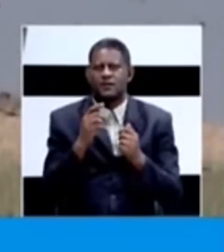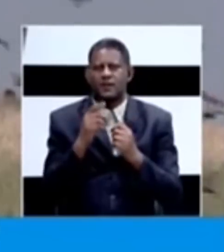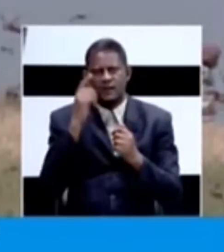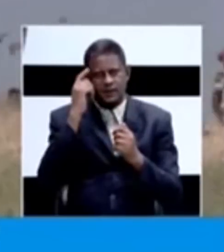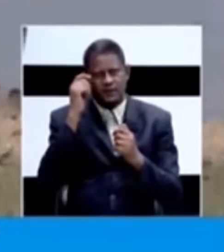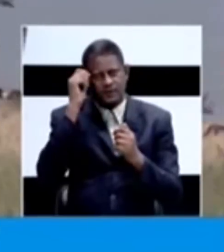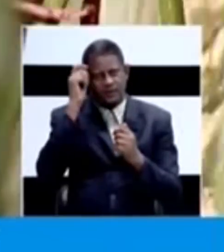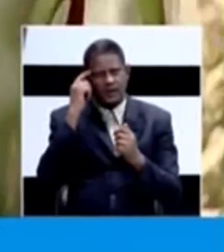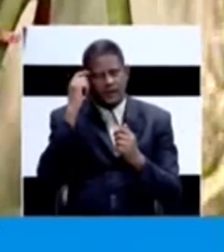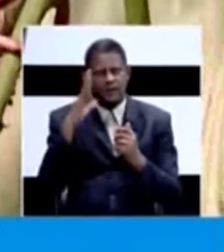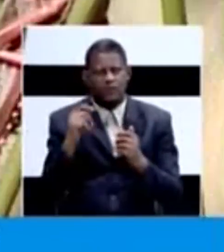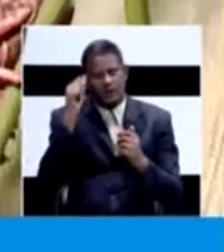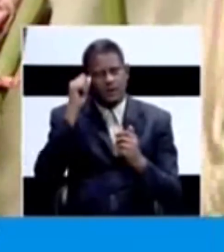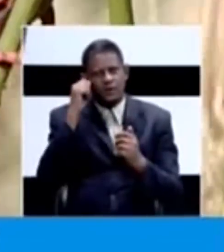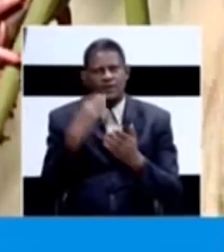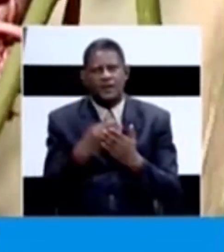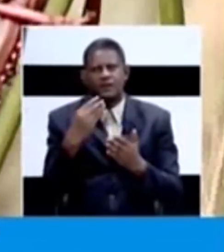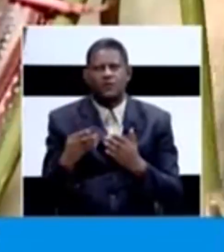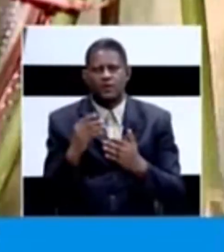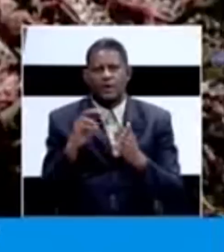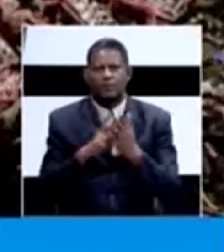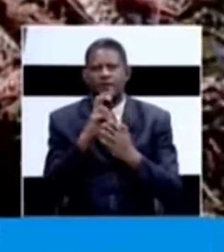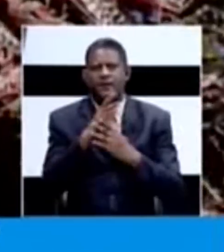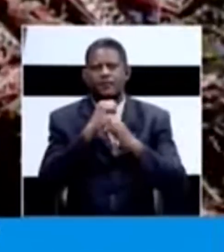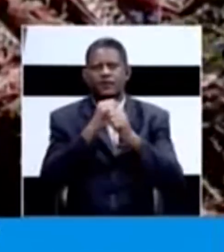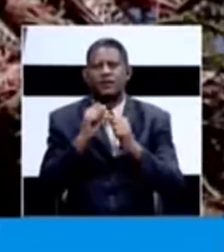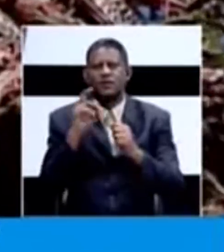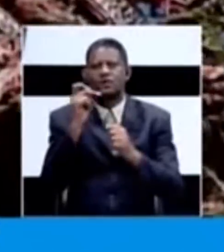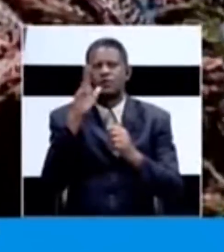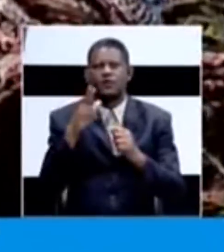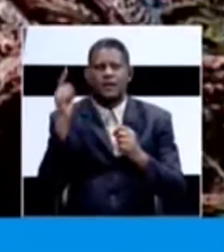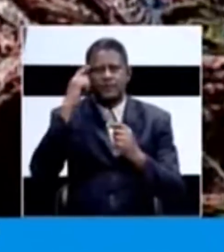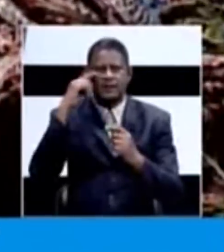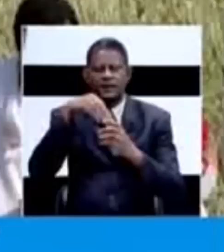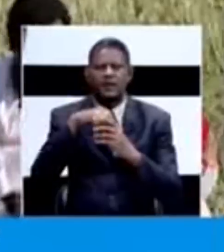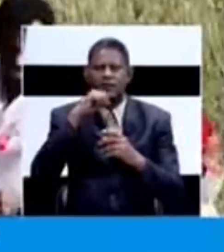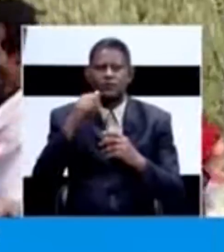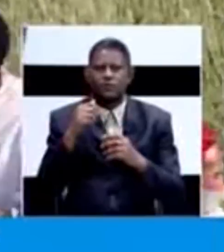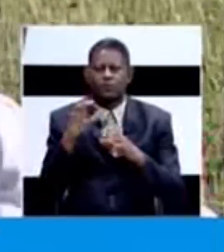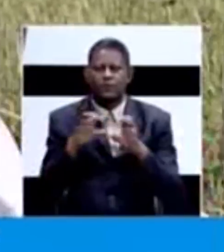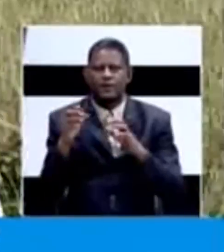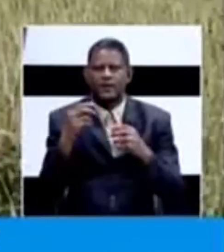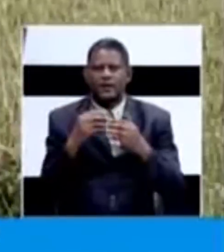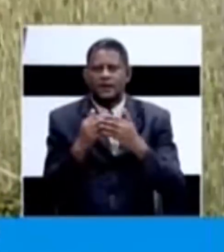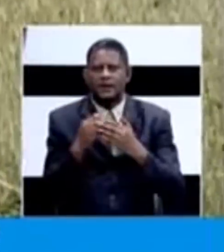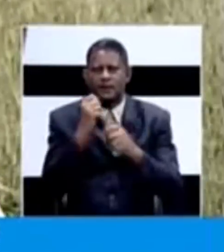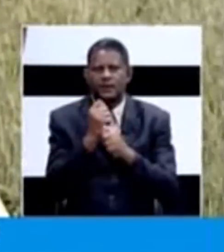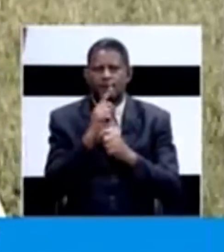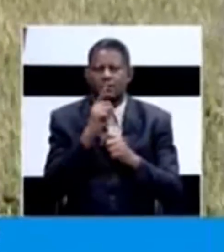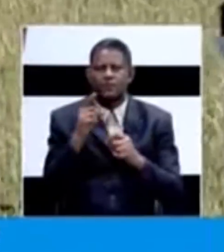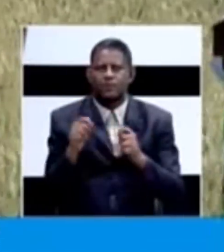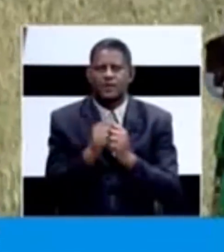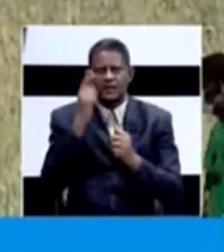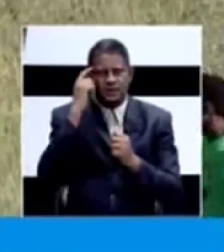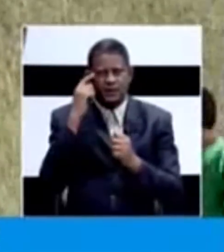ተጋሩን ኤርትራውያንን ዝዓደግዎ ኣንበጣ ንምምካት ዝተዓደገ ድሮን ናብ ትግራይ ከይኣቱ ምግባሩ ናይ ቀረባ ተግባር እዩ። እንተኾነ ምስ